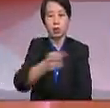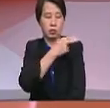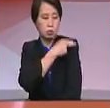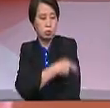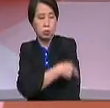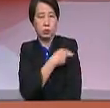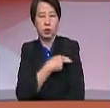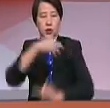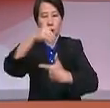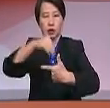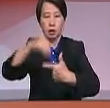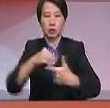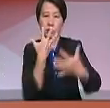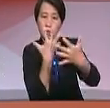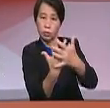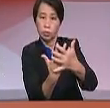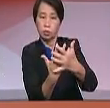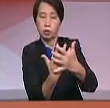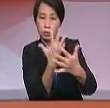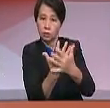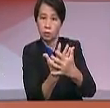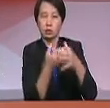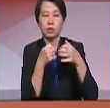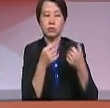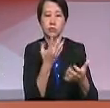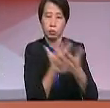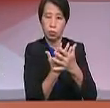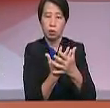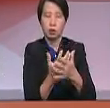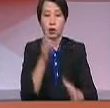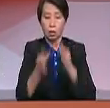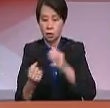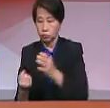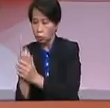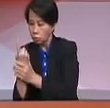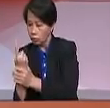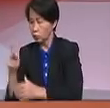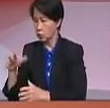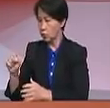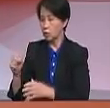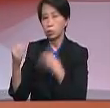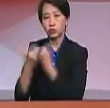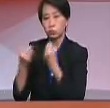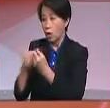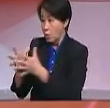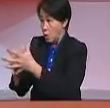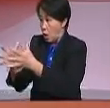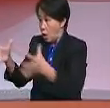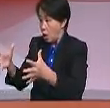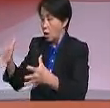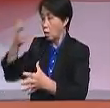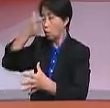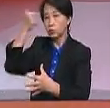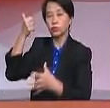hospital ataupun di kuarantin. Jadi kalau timbul kes yang melibatkan jumlah yang besar